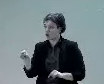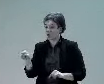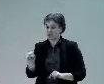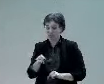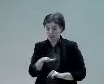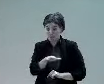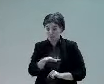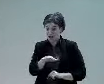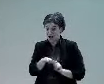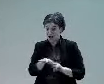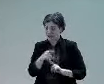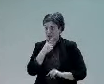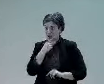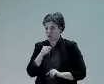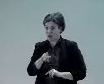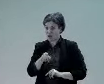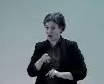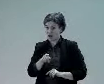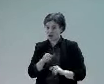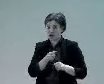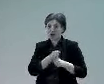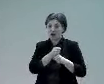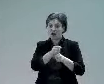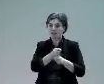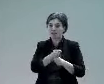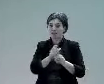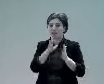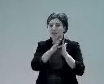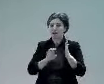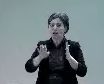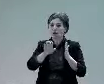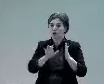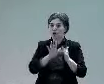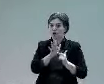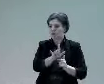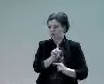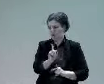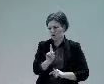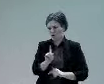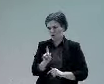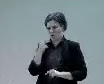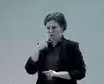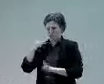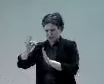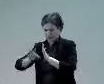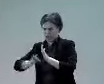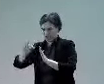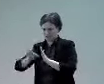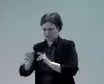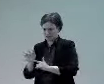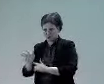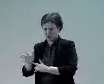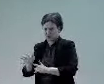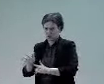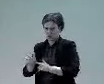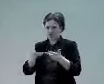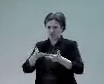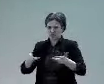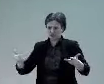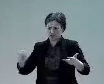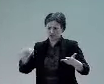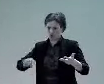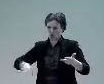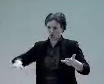piazza meravigliosa sia rappresentativa di tutta la regione. Lo dicono anche i dati del Cattaneo. Guardate, anche nei nostri territori si è fatto largo un